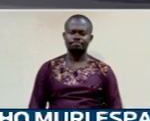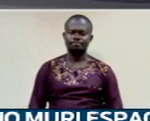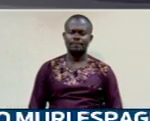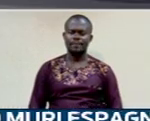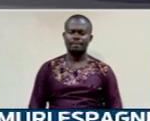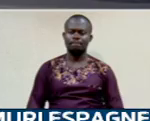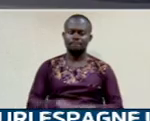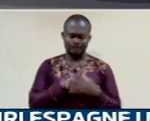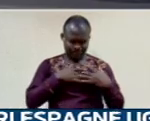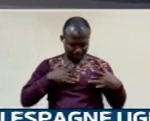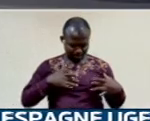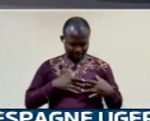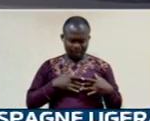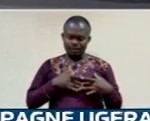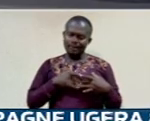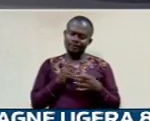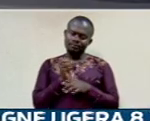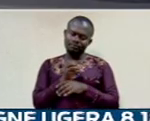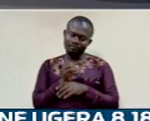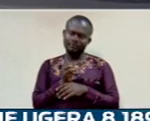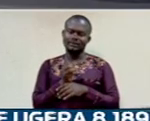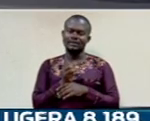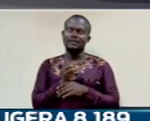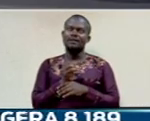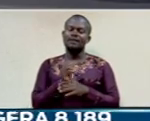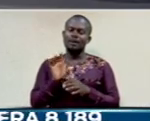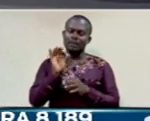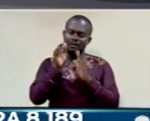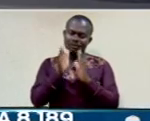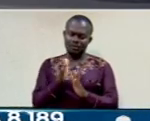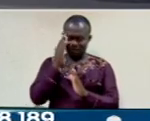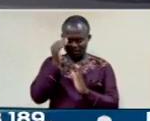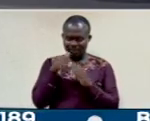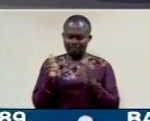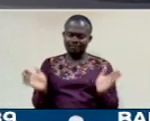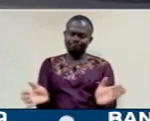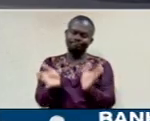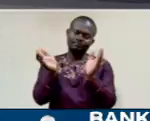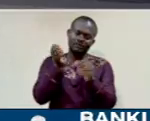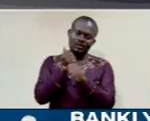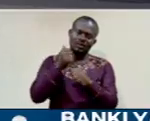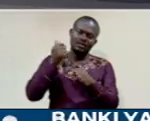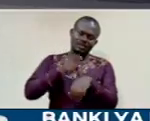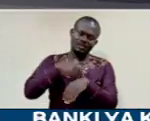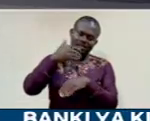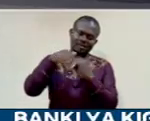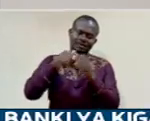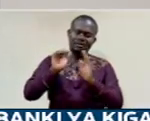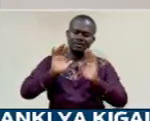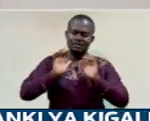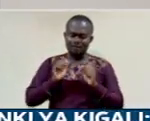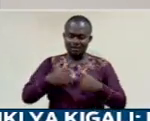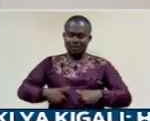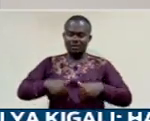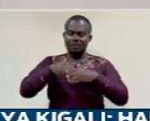na mutima nama ni amahitamo y'umuntu ku giti cye kuko ubukangurambaga bwagendaga bukorwa igihe cyose tuvuga duti mwirinde ari